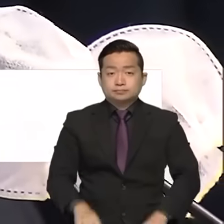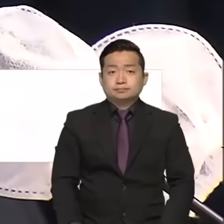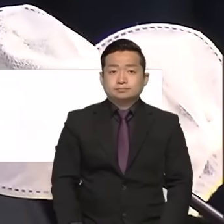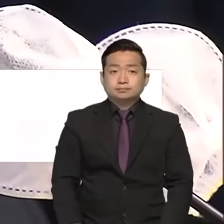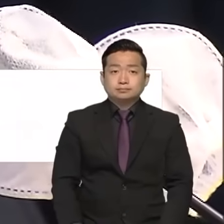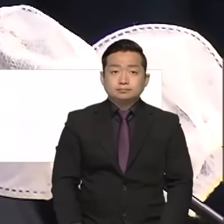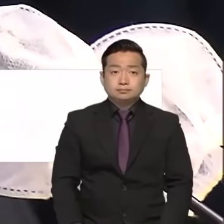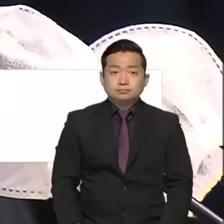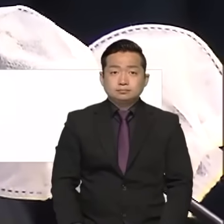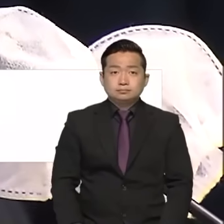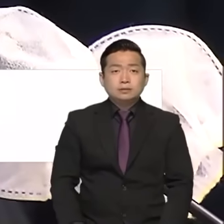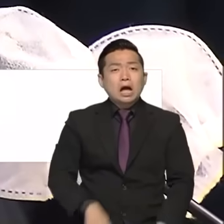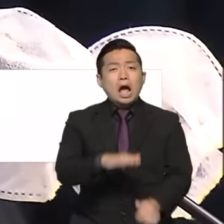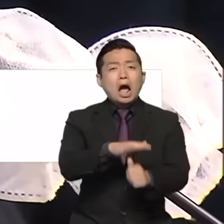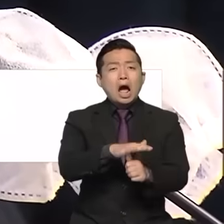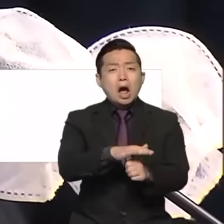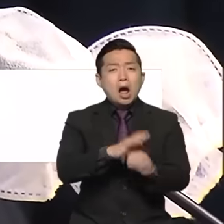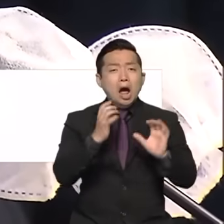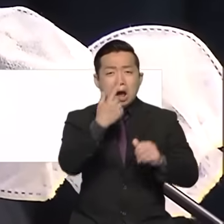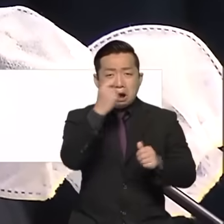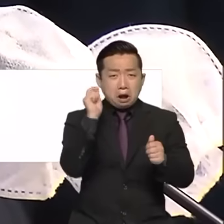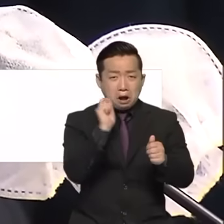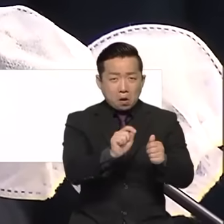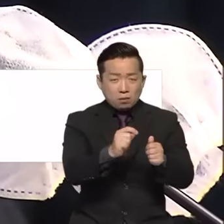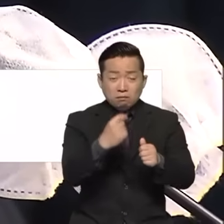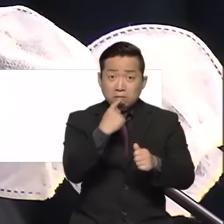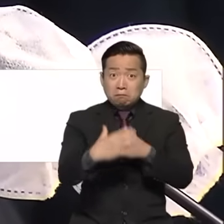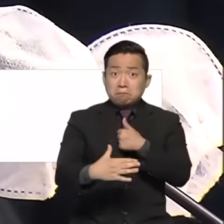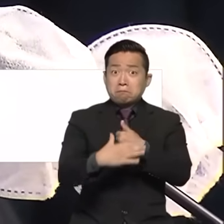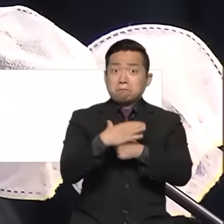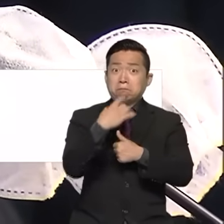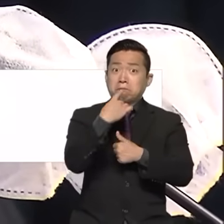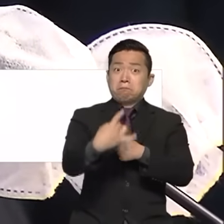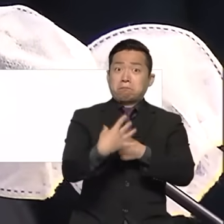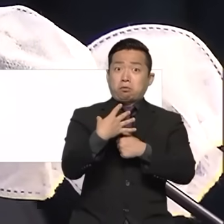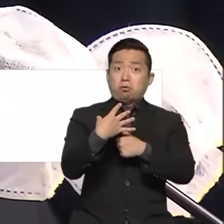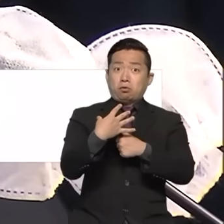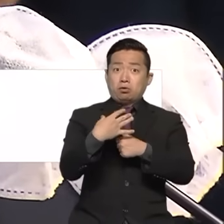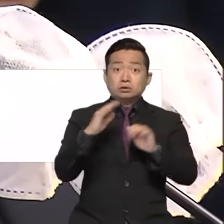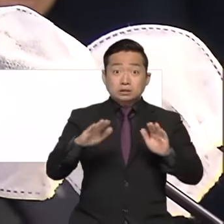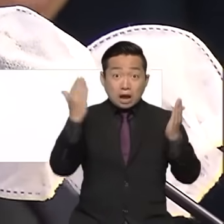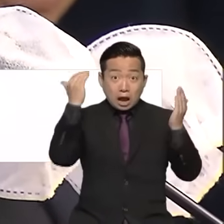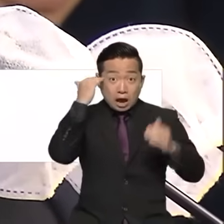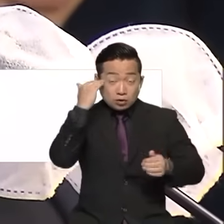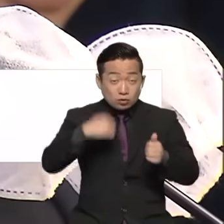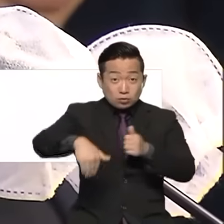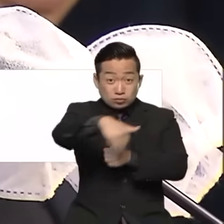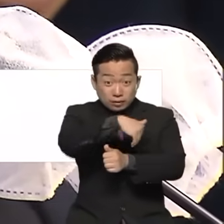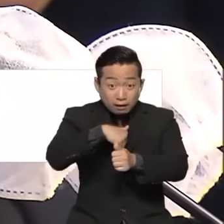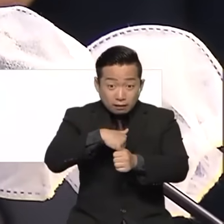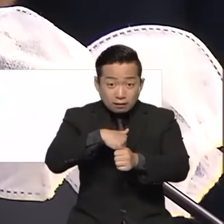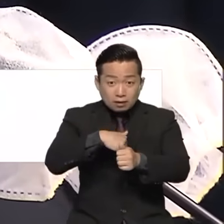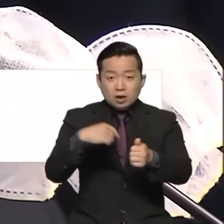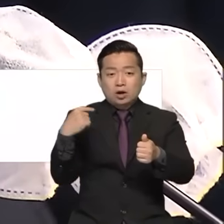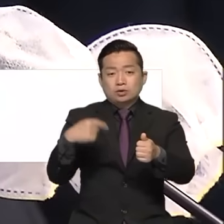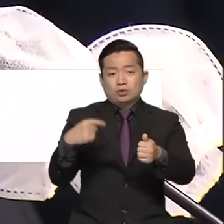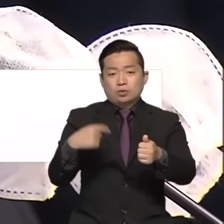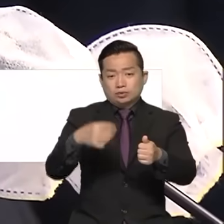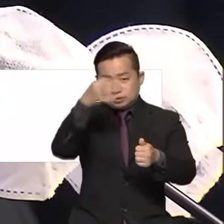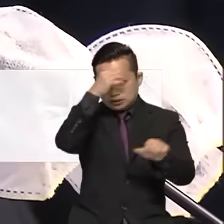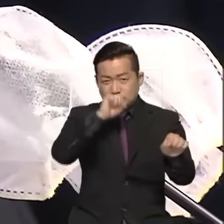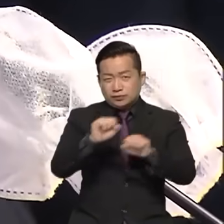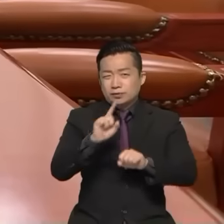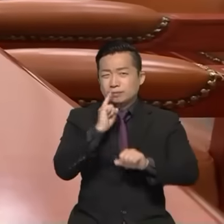아동학대로 몰고 가는 지금의 대한민국 교육은 교육으로서 기능을 발휘하기